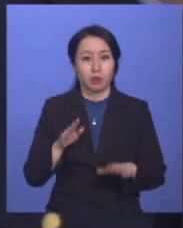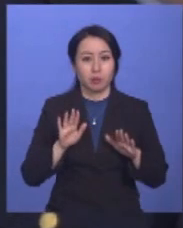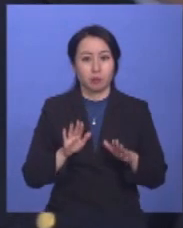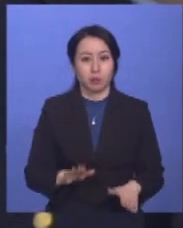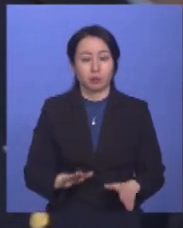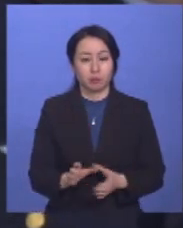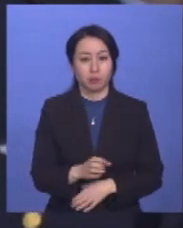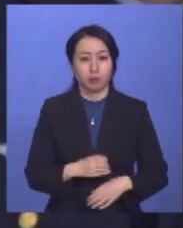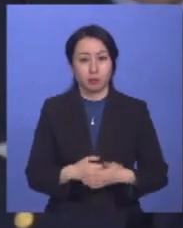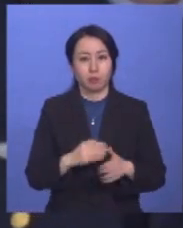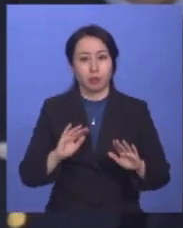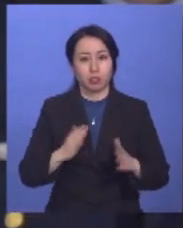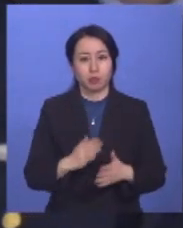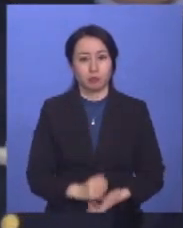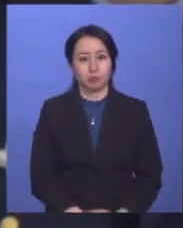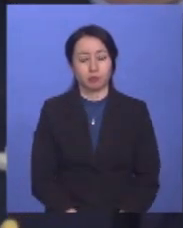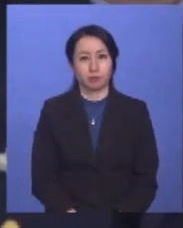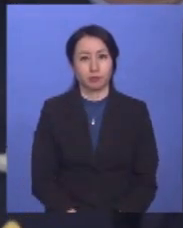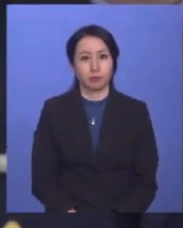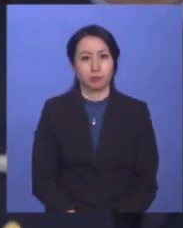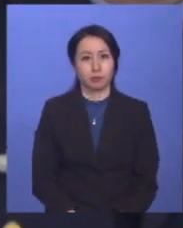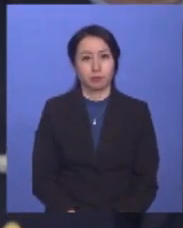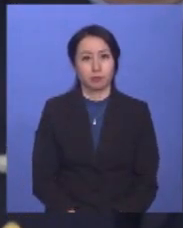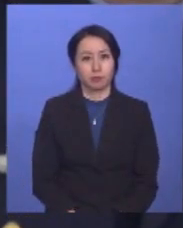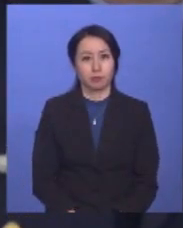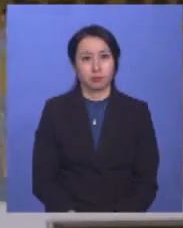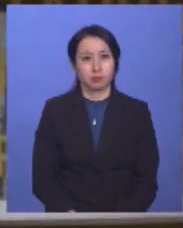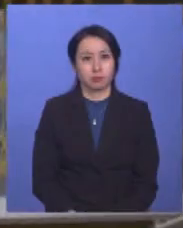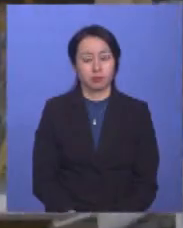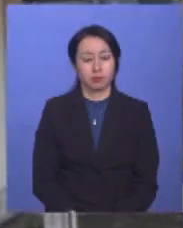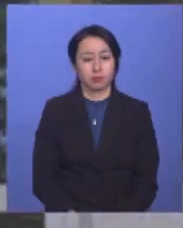и обстоятельств происшествия. Елена Горбань при содействии пресс-службы департамента полиции.